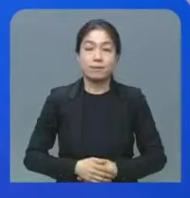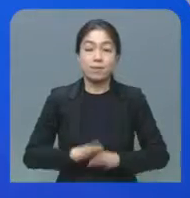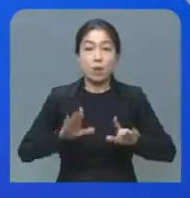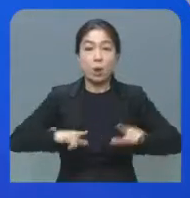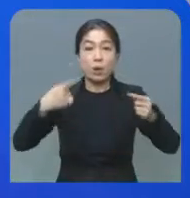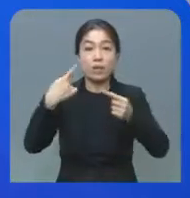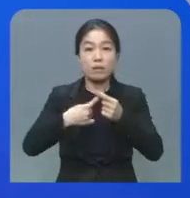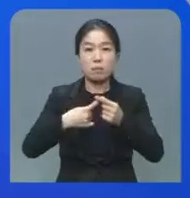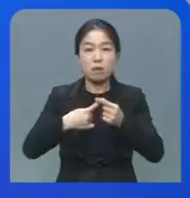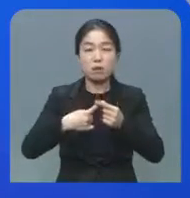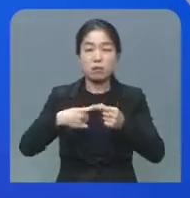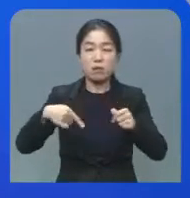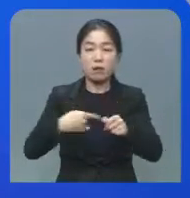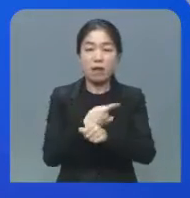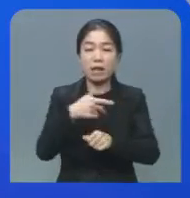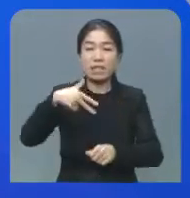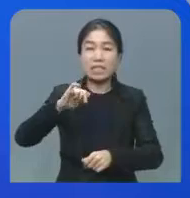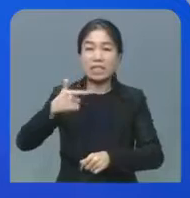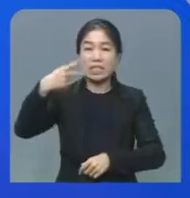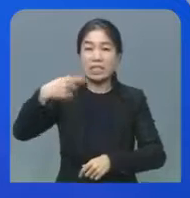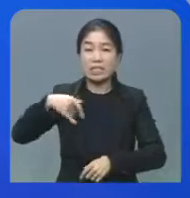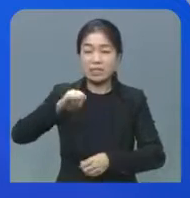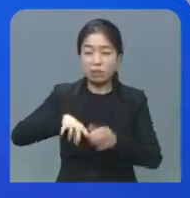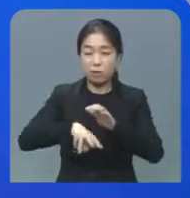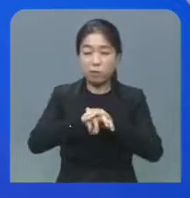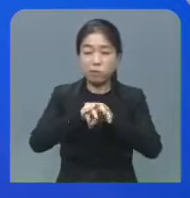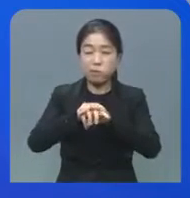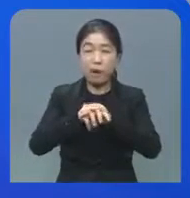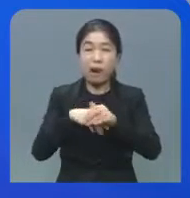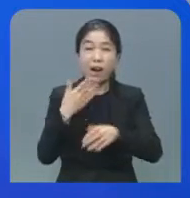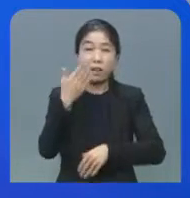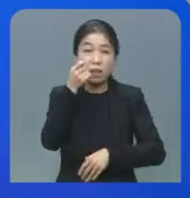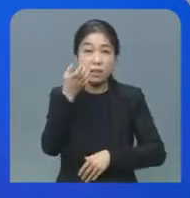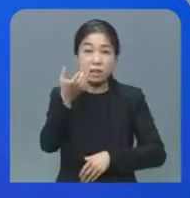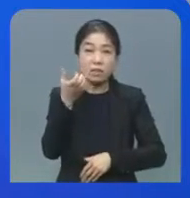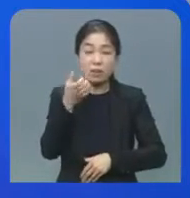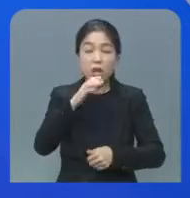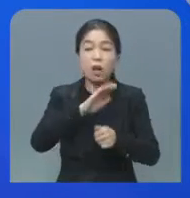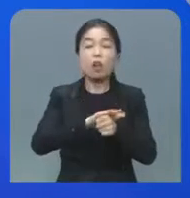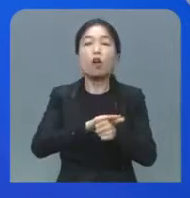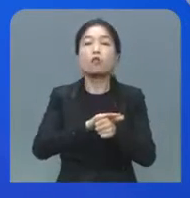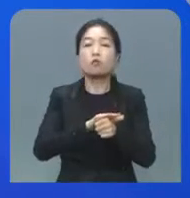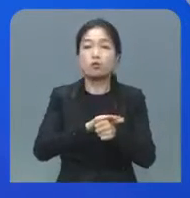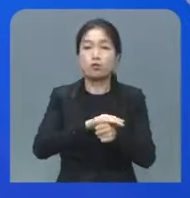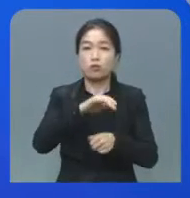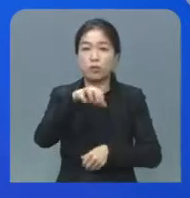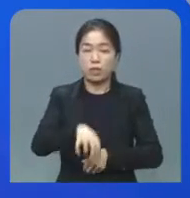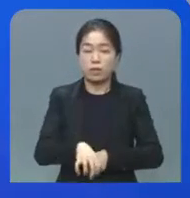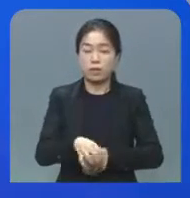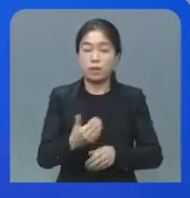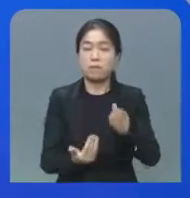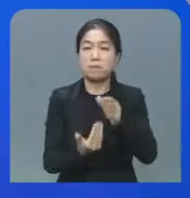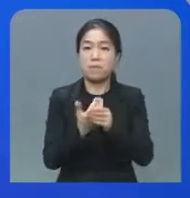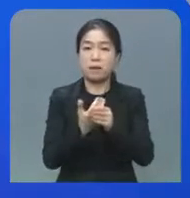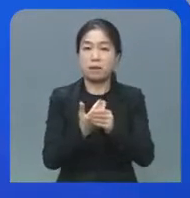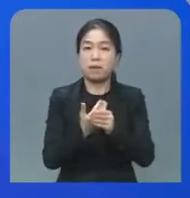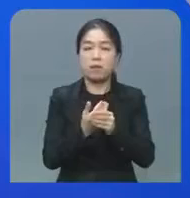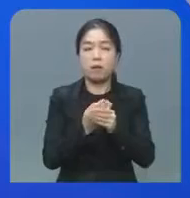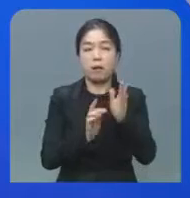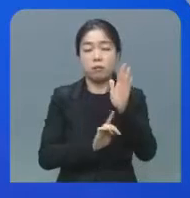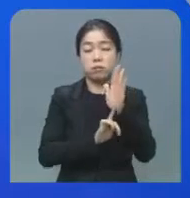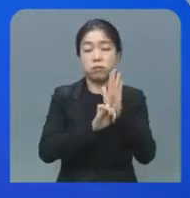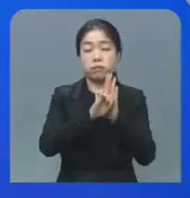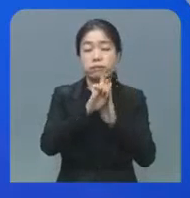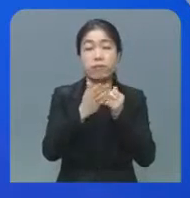올해 첫 야생 진드기 사망자 가 지난달 경우 국적 경주에서 발생했습니다 이상 고은 탓에 참 진드기 활동 시기가 예년보다